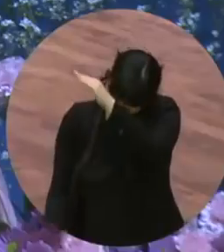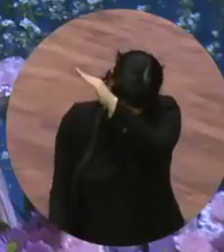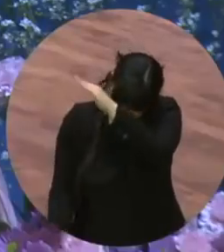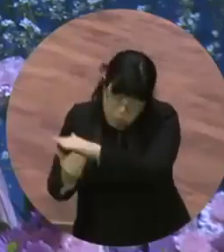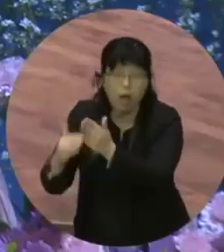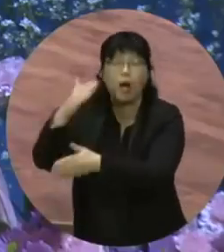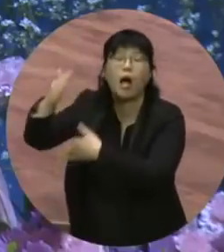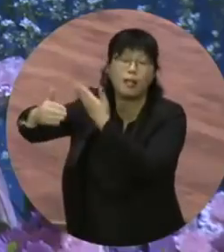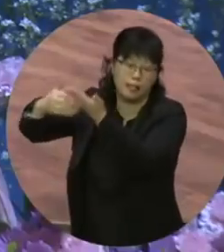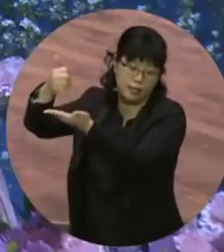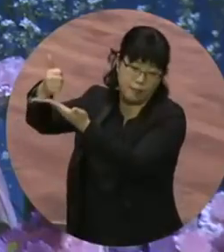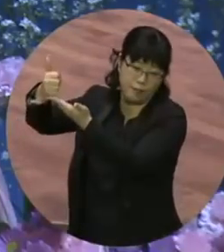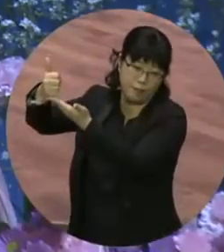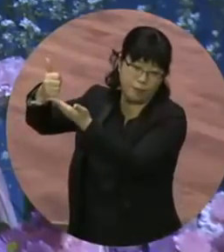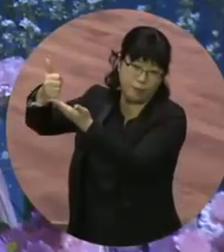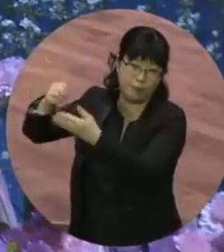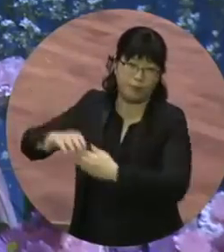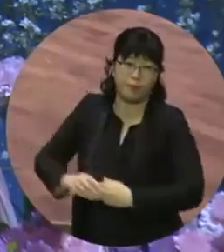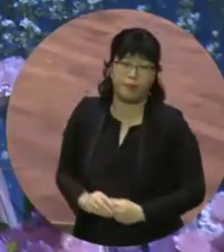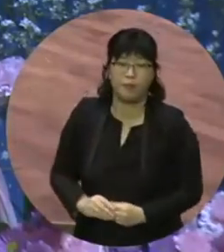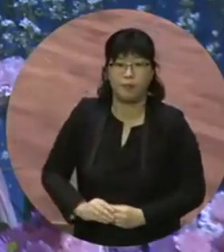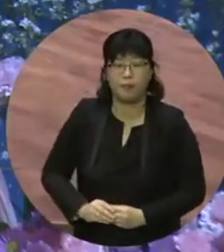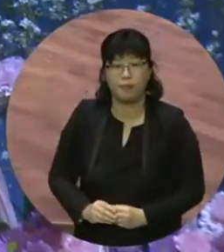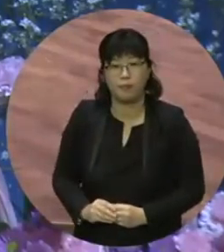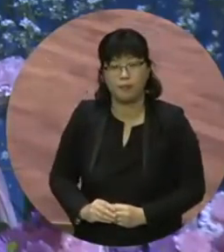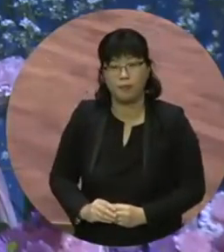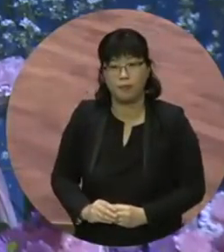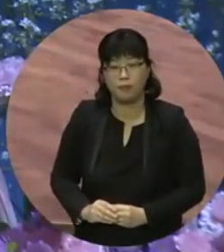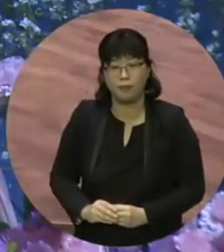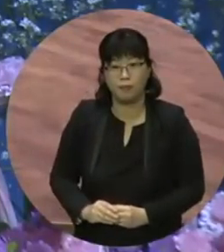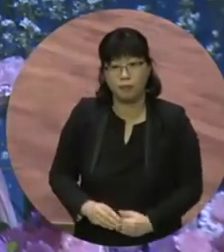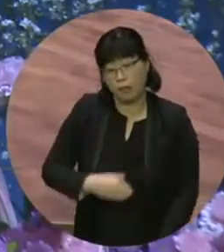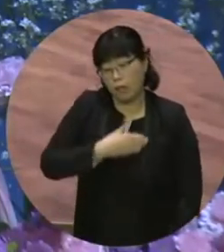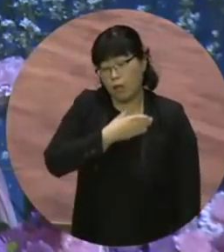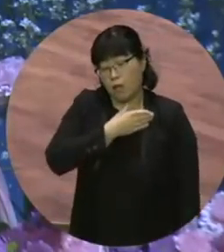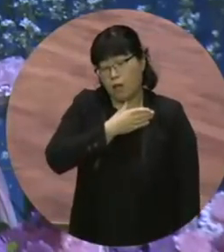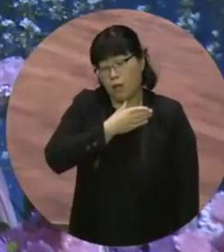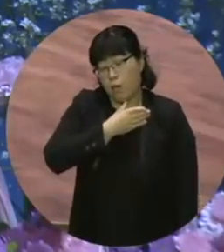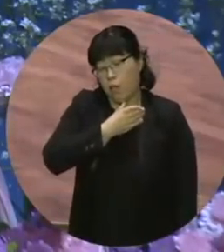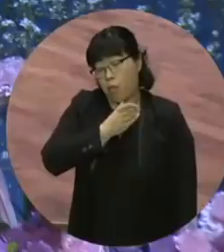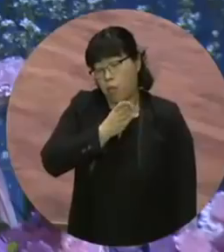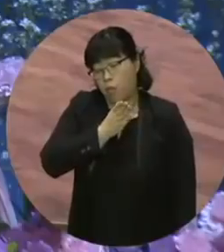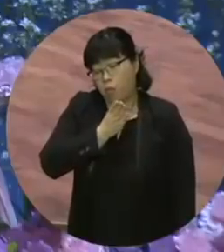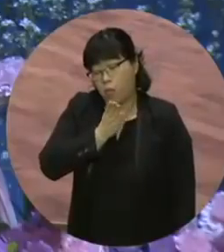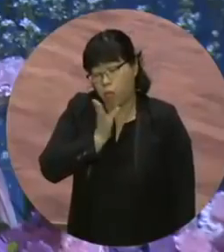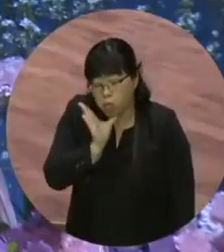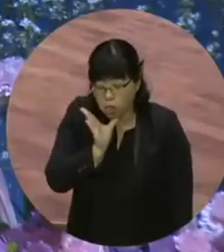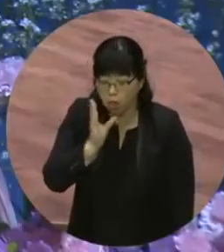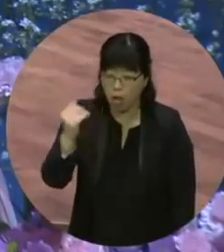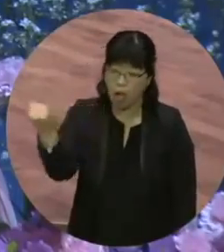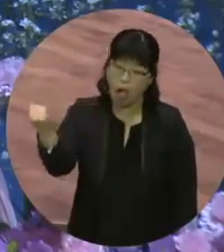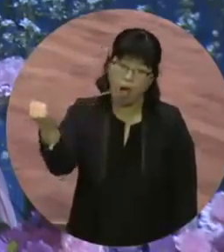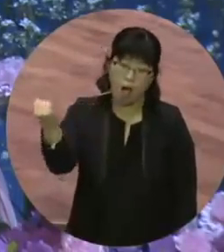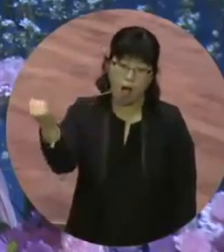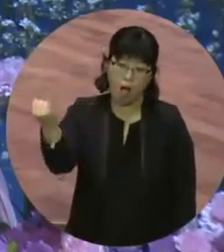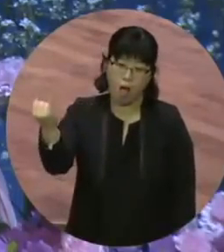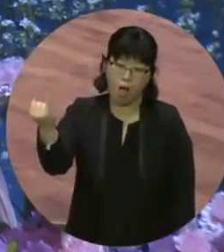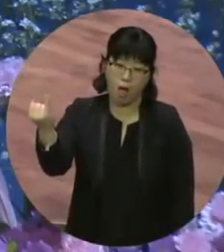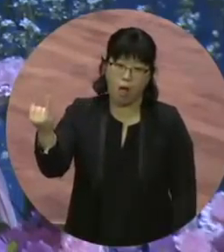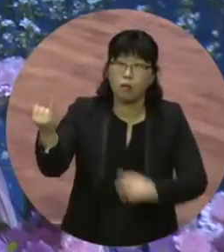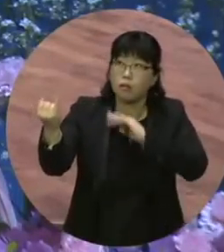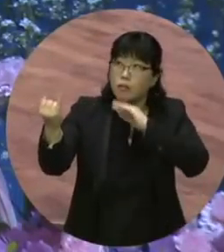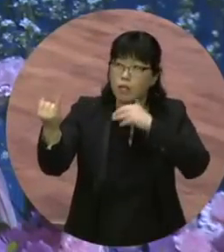있는 모든 육체적 고리가 다 끊긴 할머니. 그 할머니가 아이를